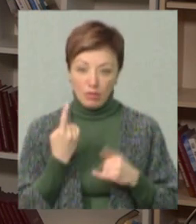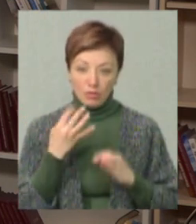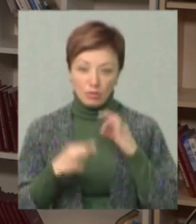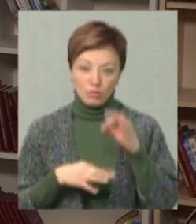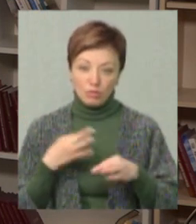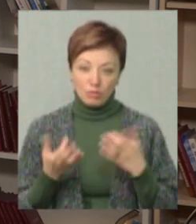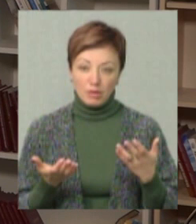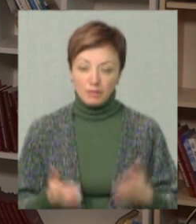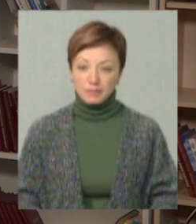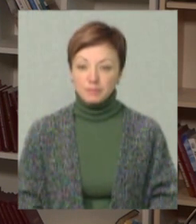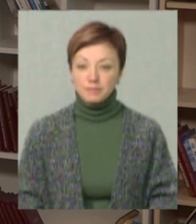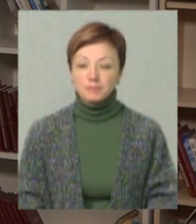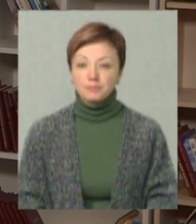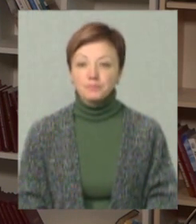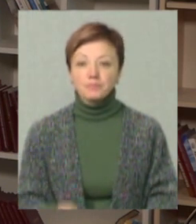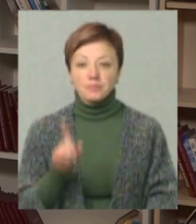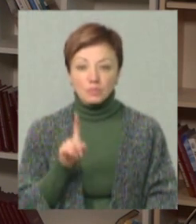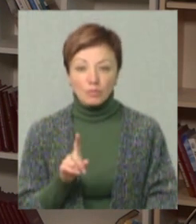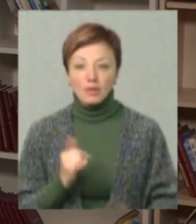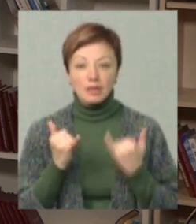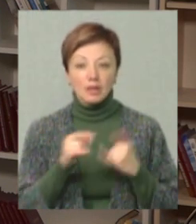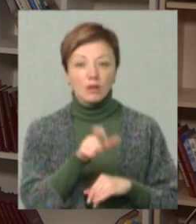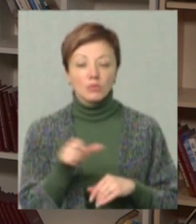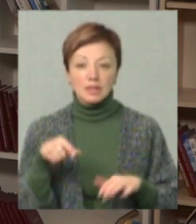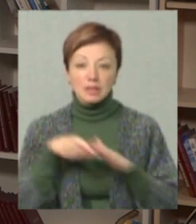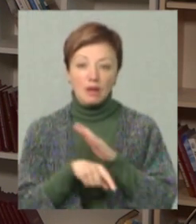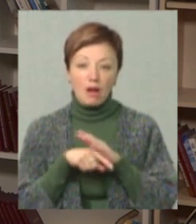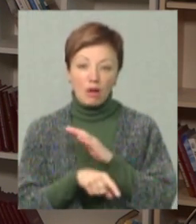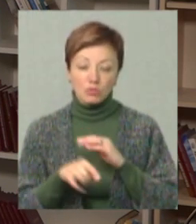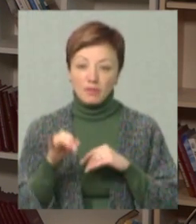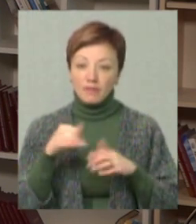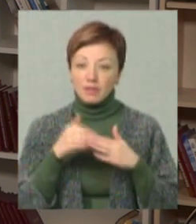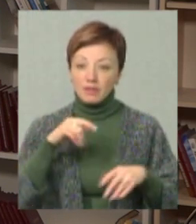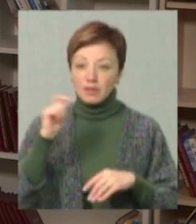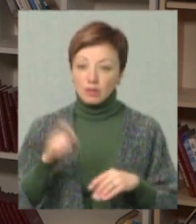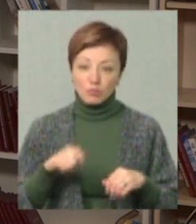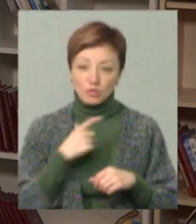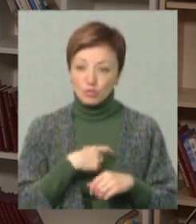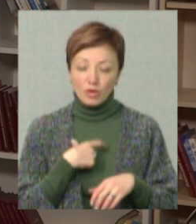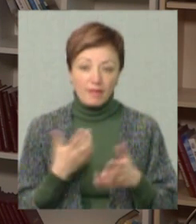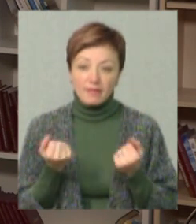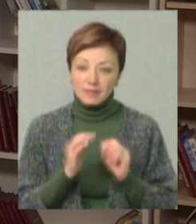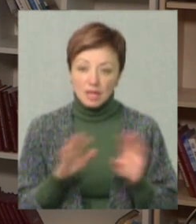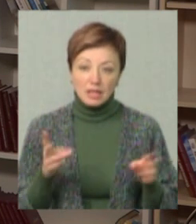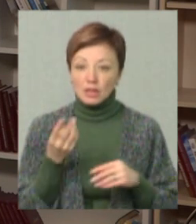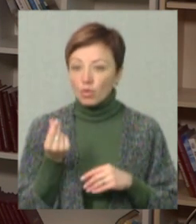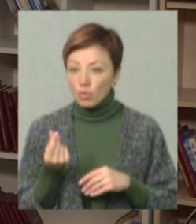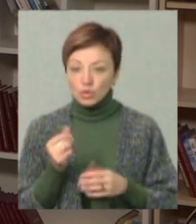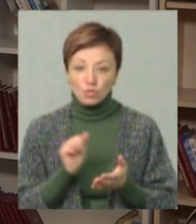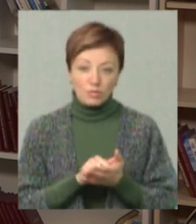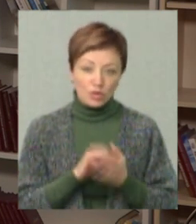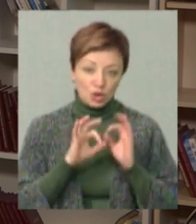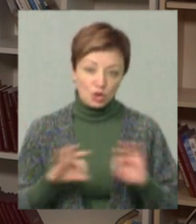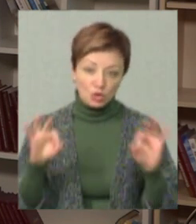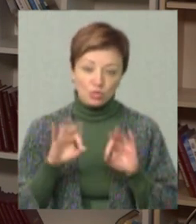війни, можуть навіть з собою не взяти ні кошти, ні документи, нічого. Що робити в таких випадках? Власне,